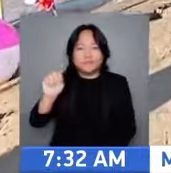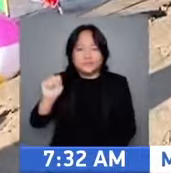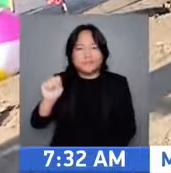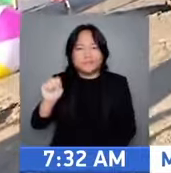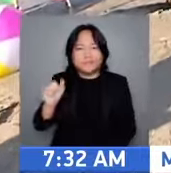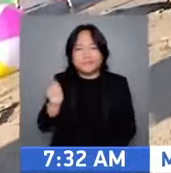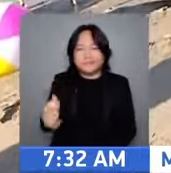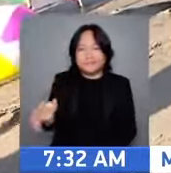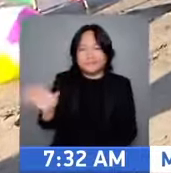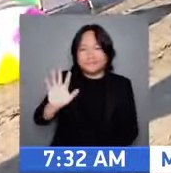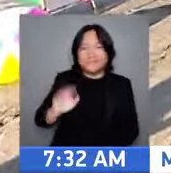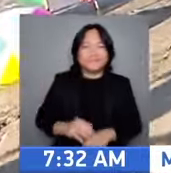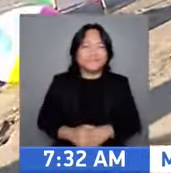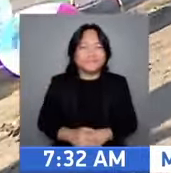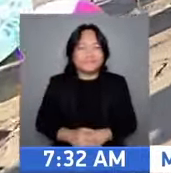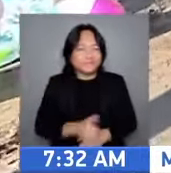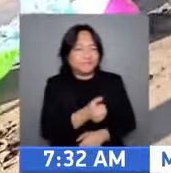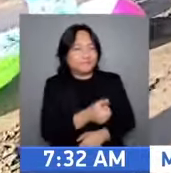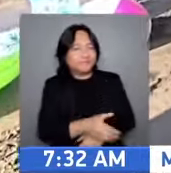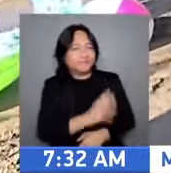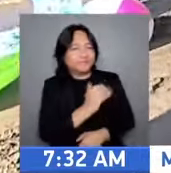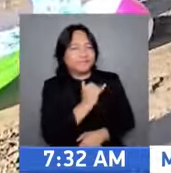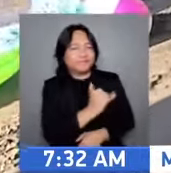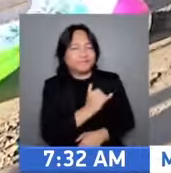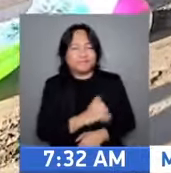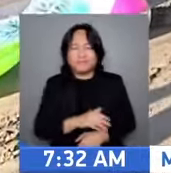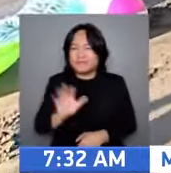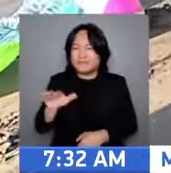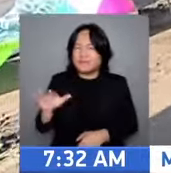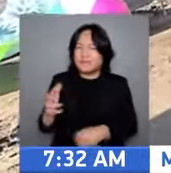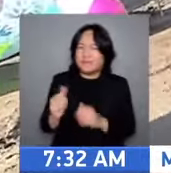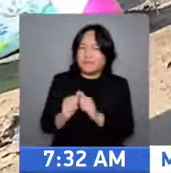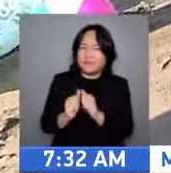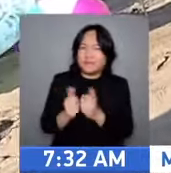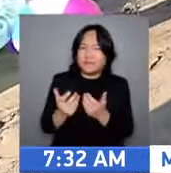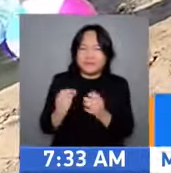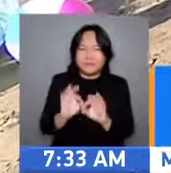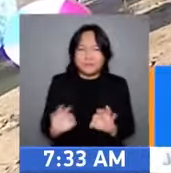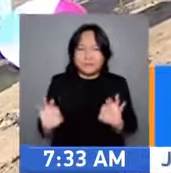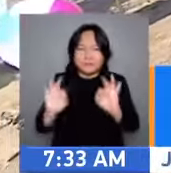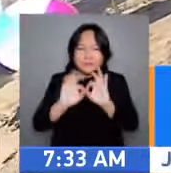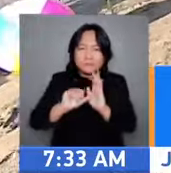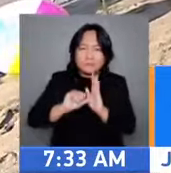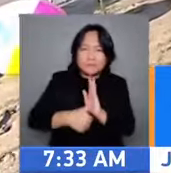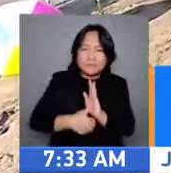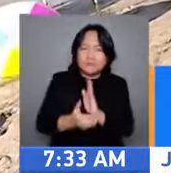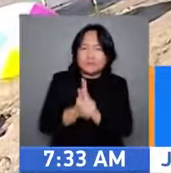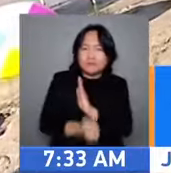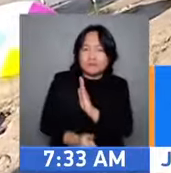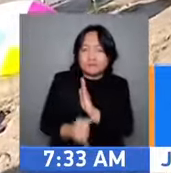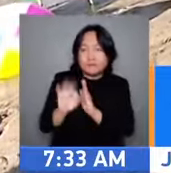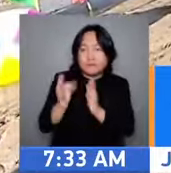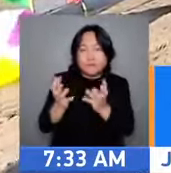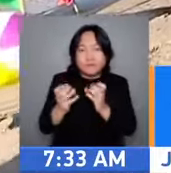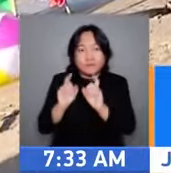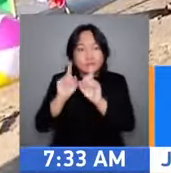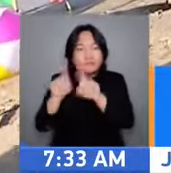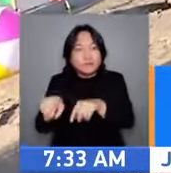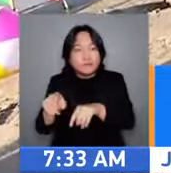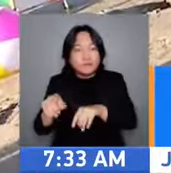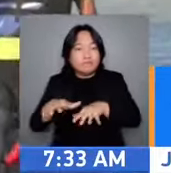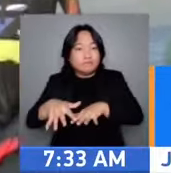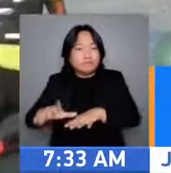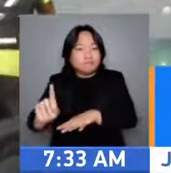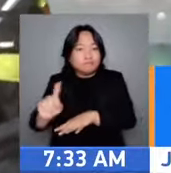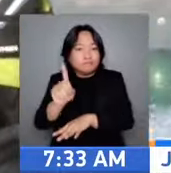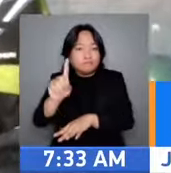Sir, nakita ko paano, ano po ba yung pinaka-importanting skill pagka magpa-flyboard ka? So, yung importante dyan po, ma'am, kailangan po,